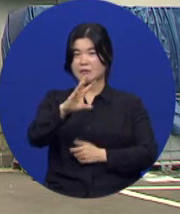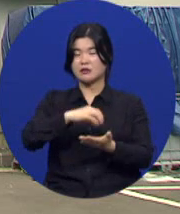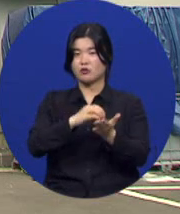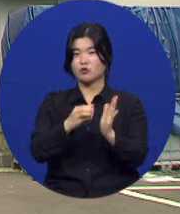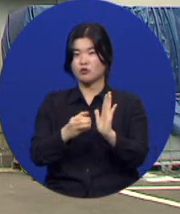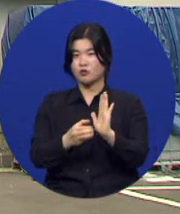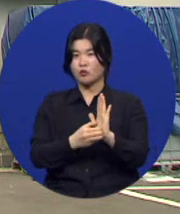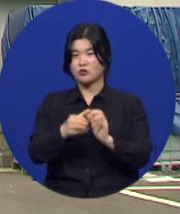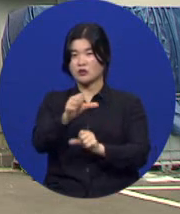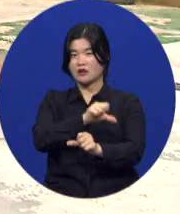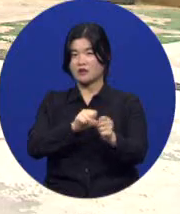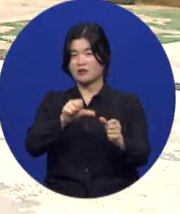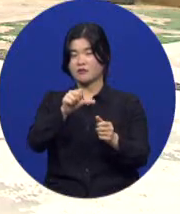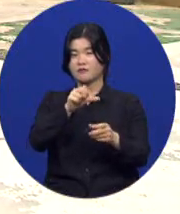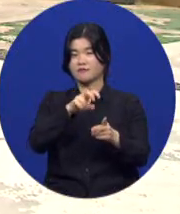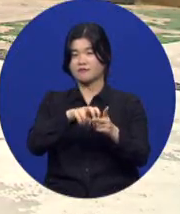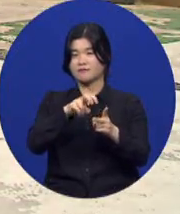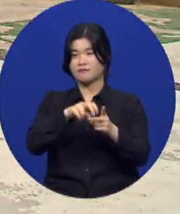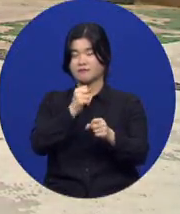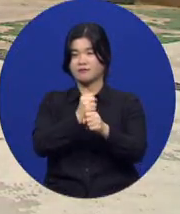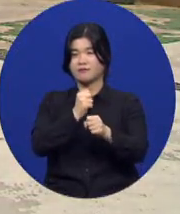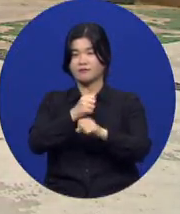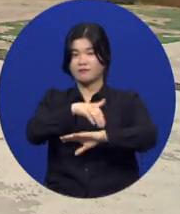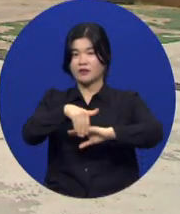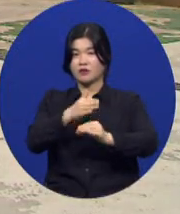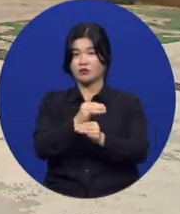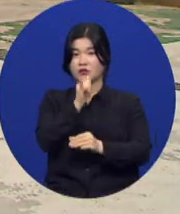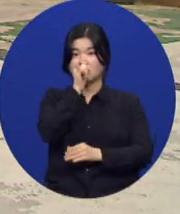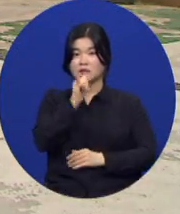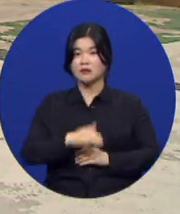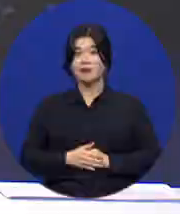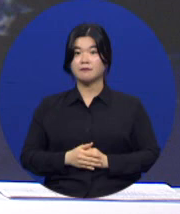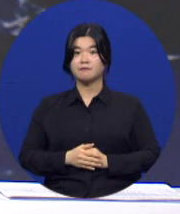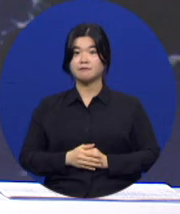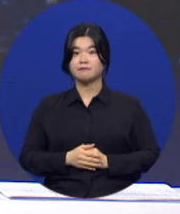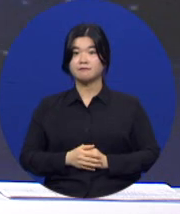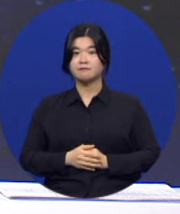규모로 자원순환 클러스터 산업단지를 조성할 계획입니다